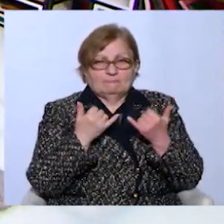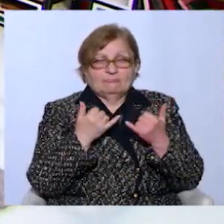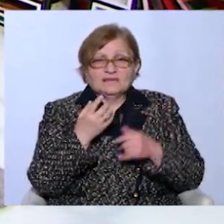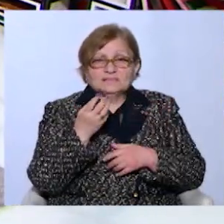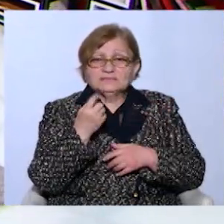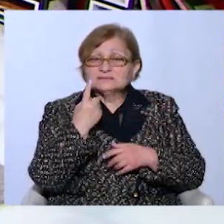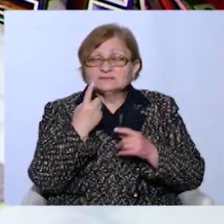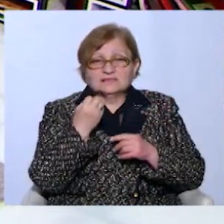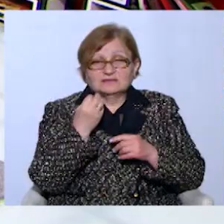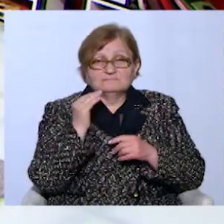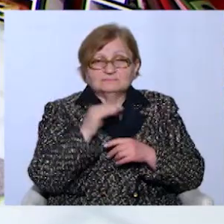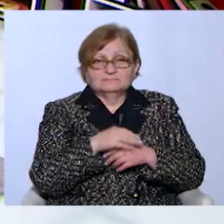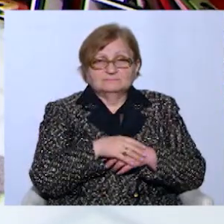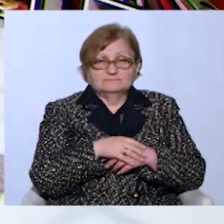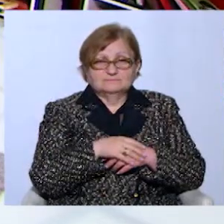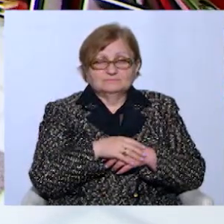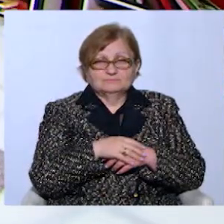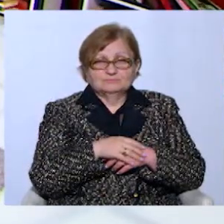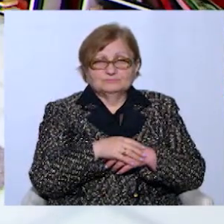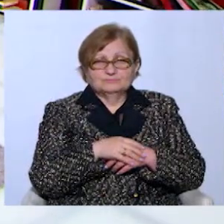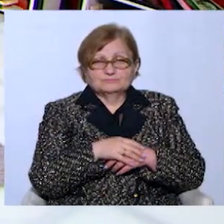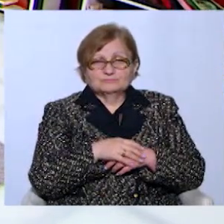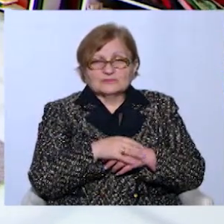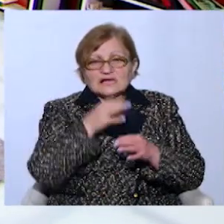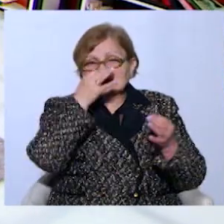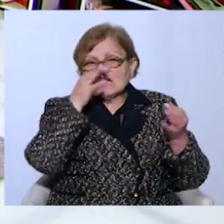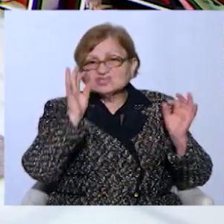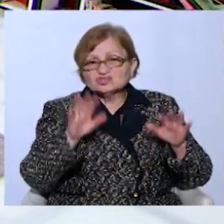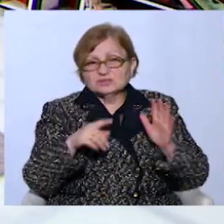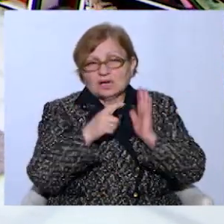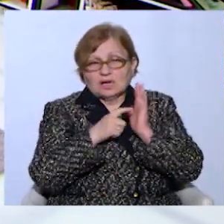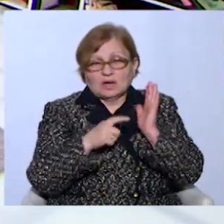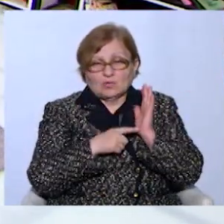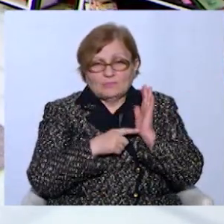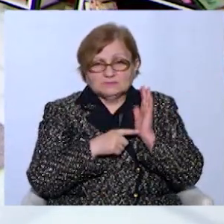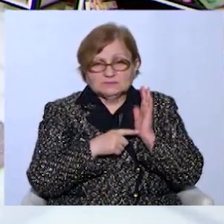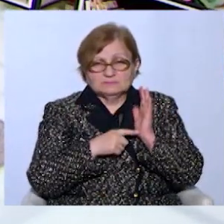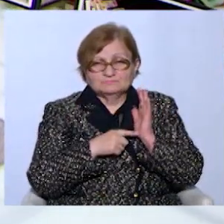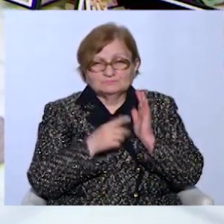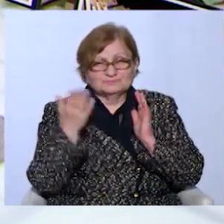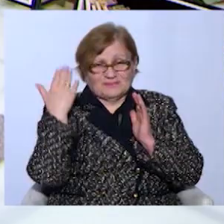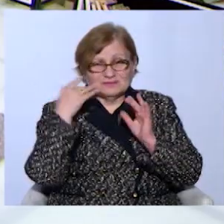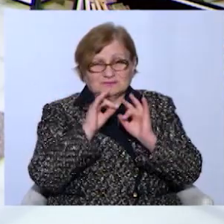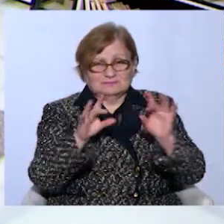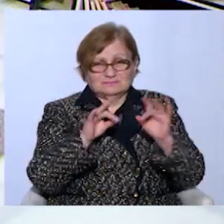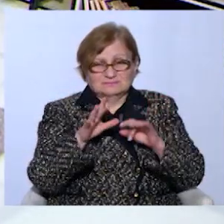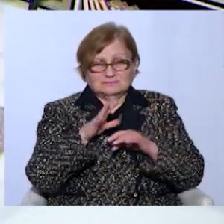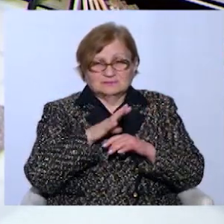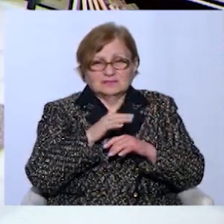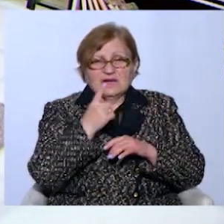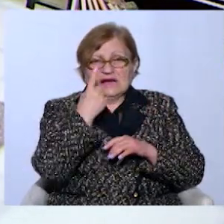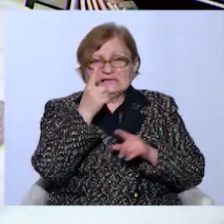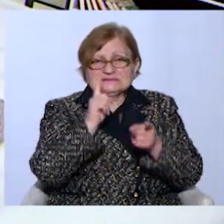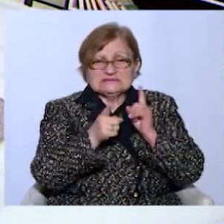კიდევ ნაშთიან გაყოფასთან დაკავშირებით ვიცით ჩვენ რომ ერთი ნატურალური